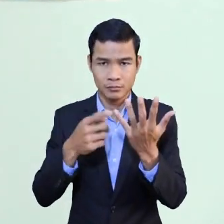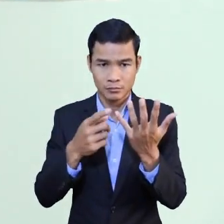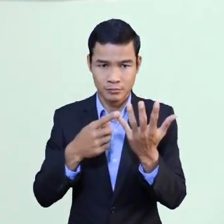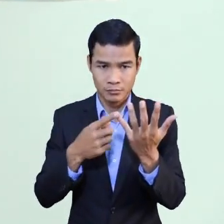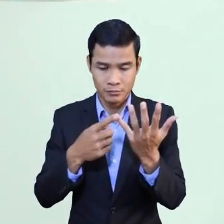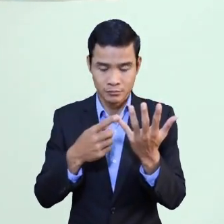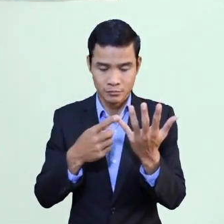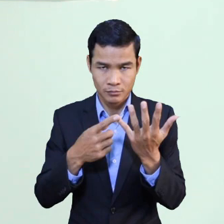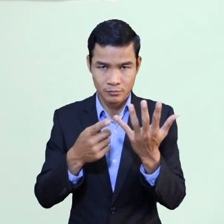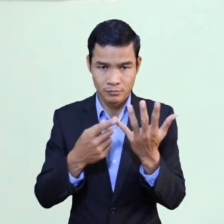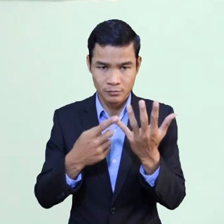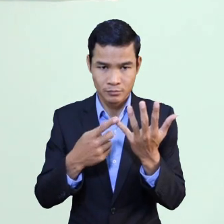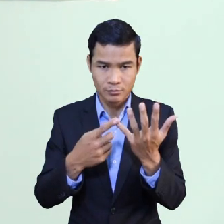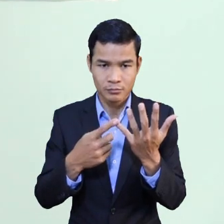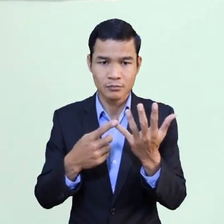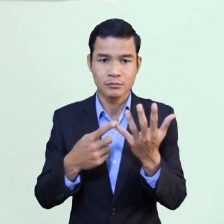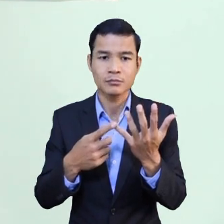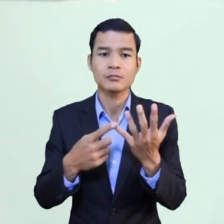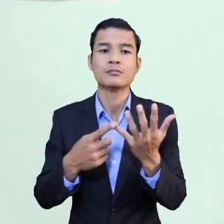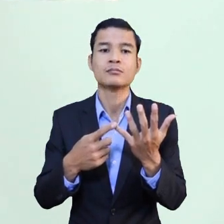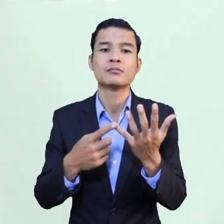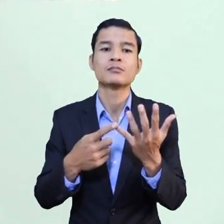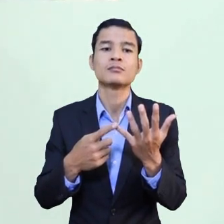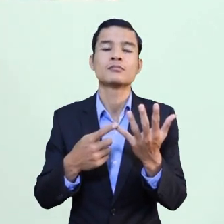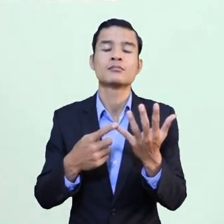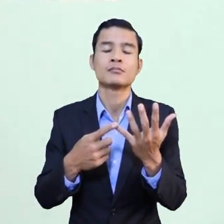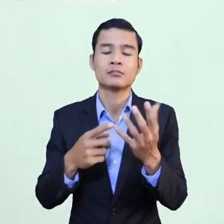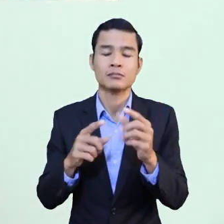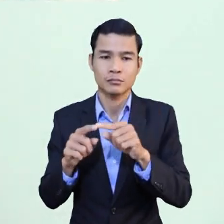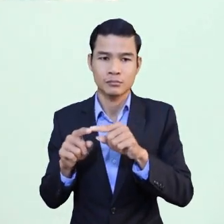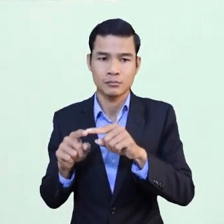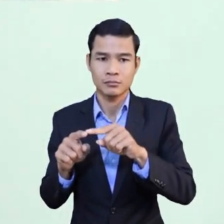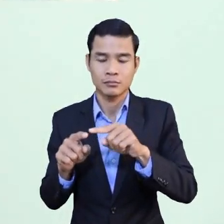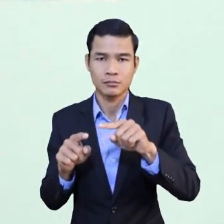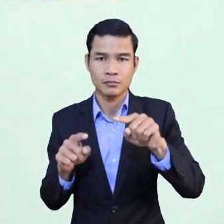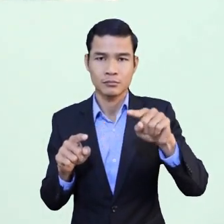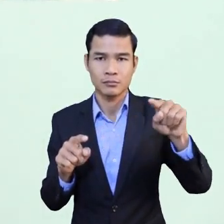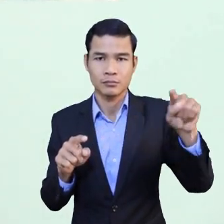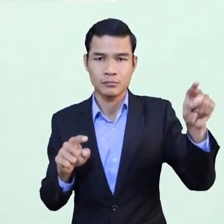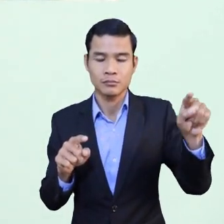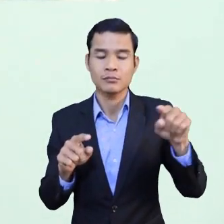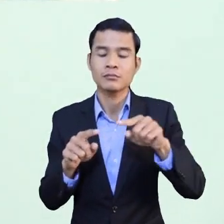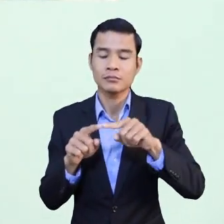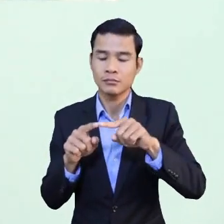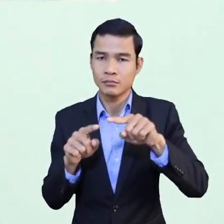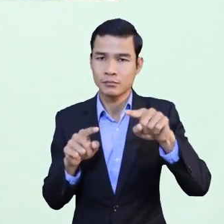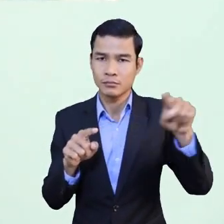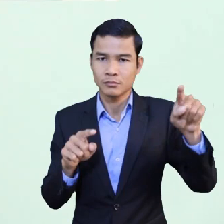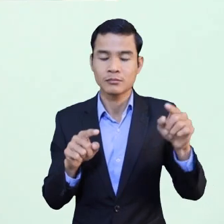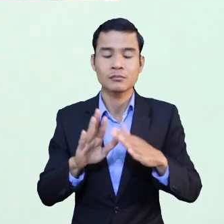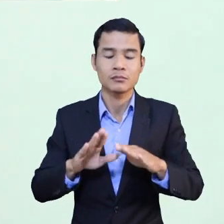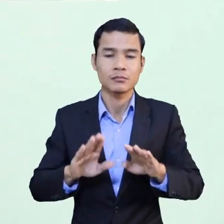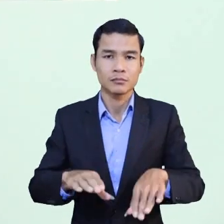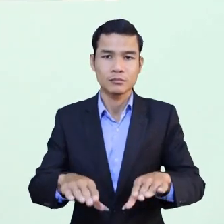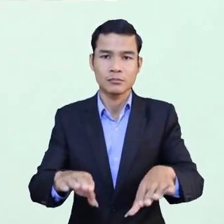ចាស្រៈដែលយើងកំពុងតែរៀនហើយអ្នកគ្រូគូភ្ជាប់ទៅនឹងចារូប